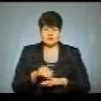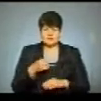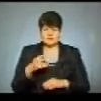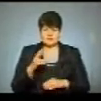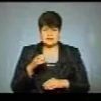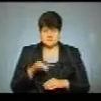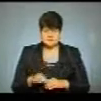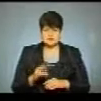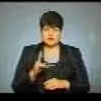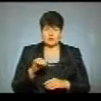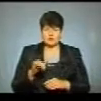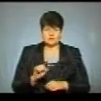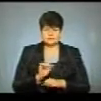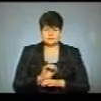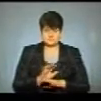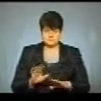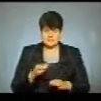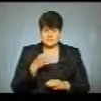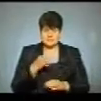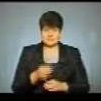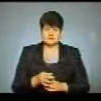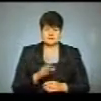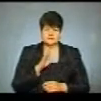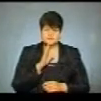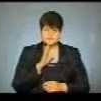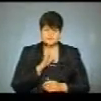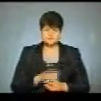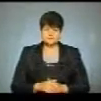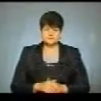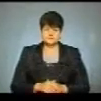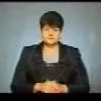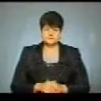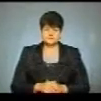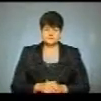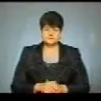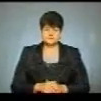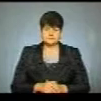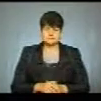та Купчинського не перекривали, розповіла Ганна Загородна.